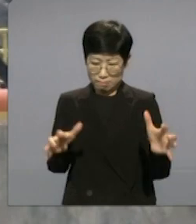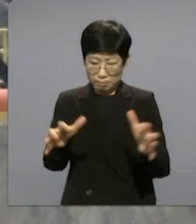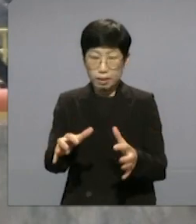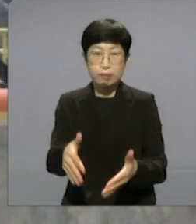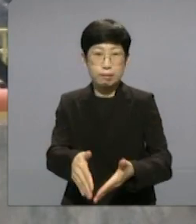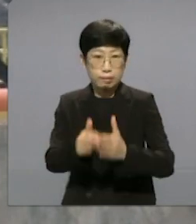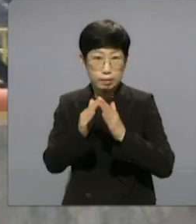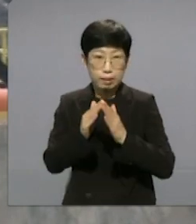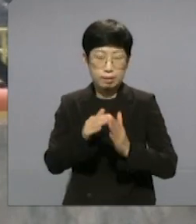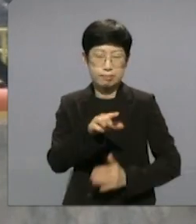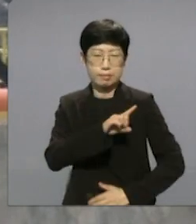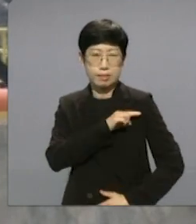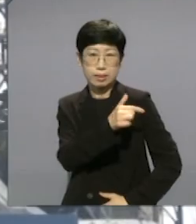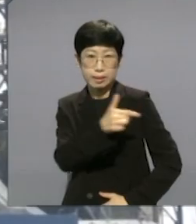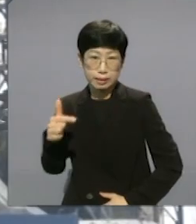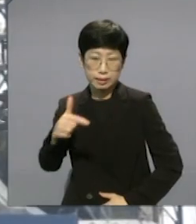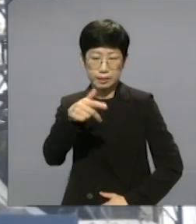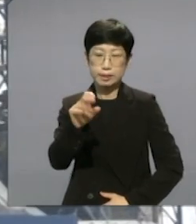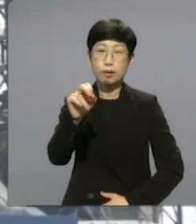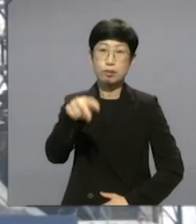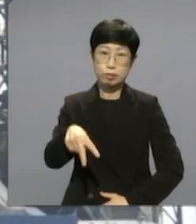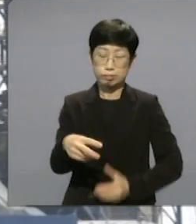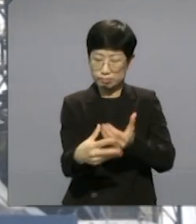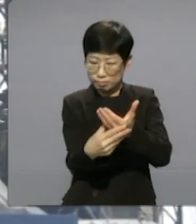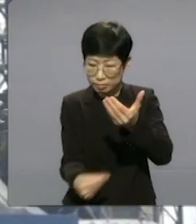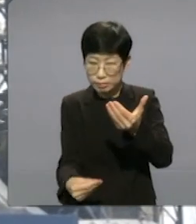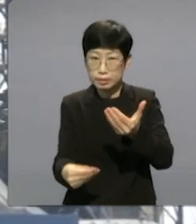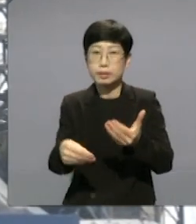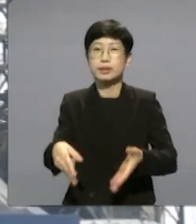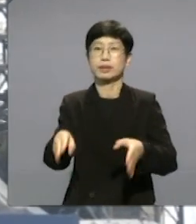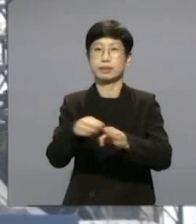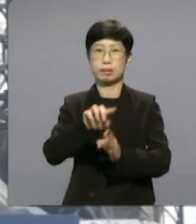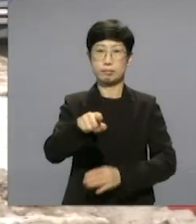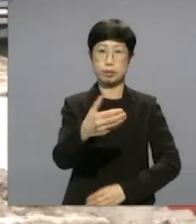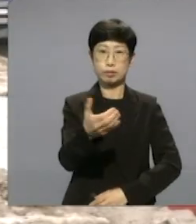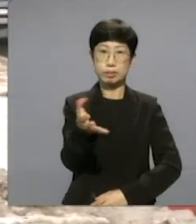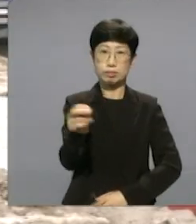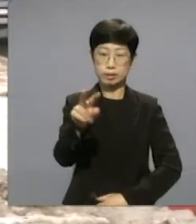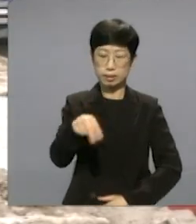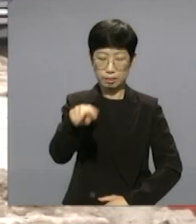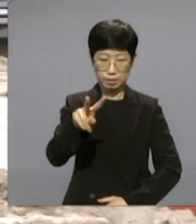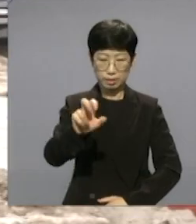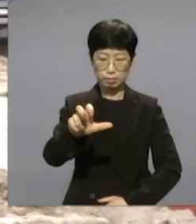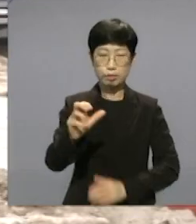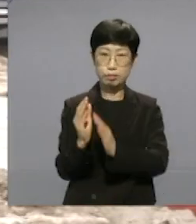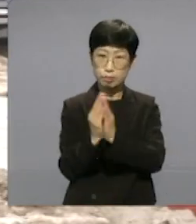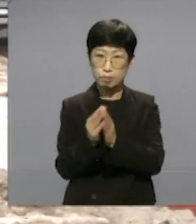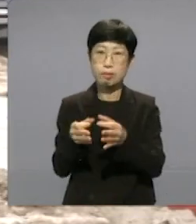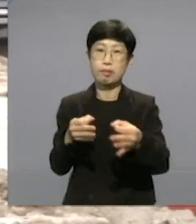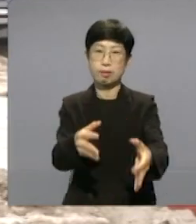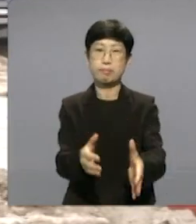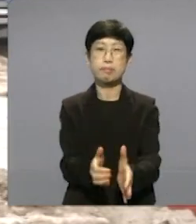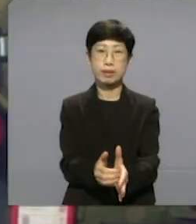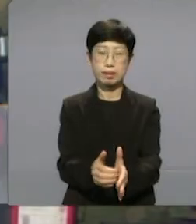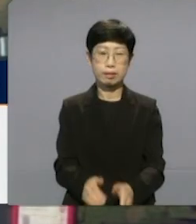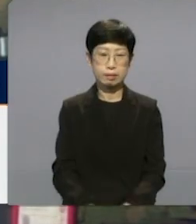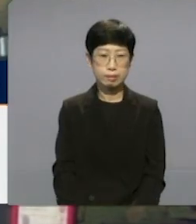아프리카 최대 규모의 정유 시설로 190억 달러 우리 돈으로 25조원을 투자했습니다